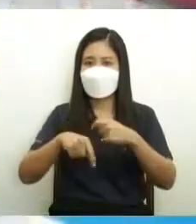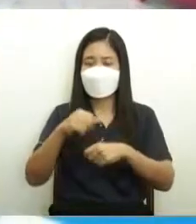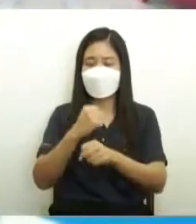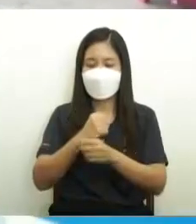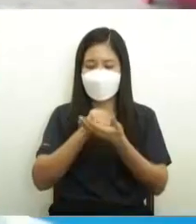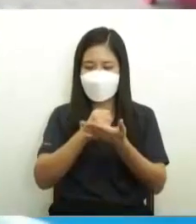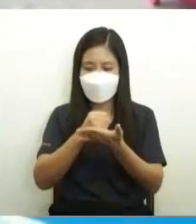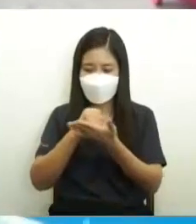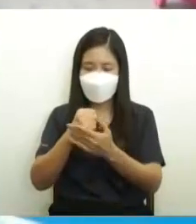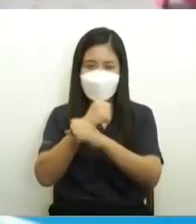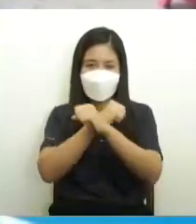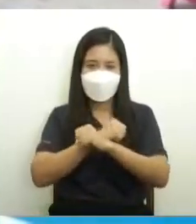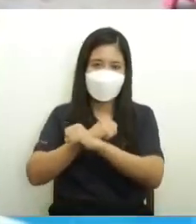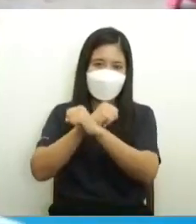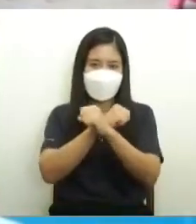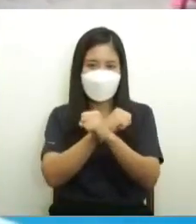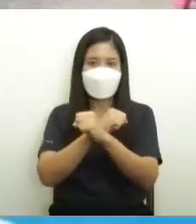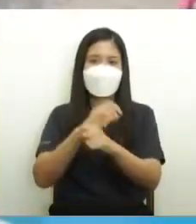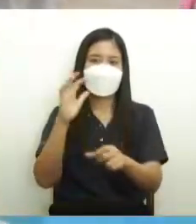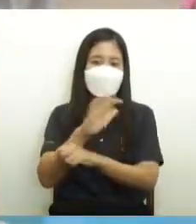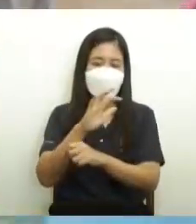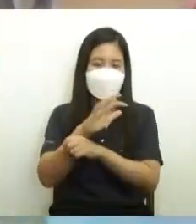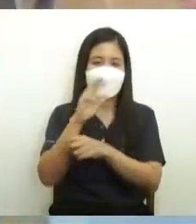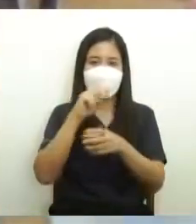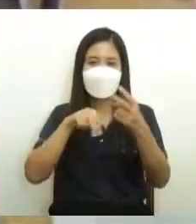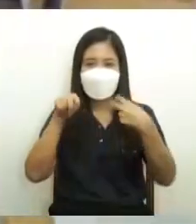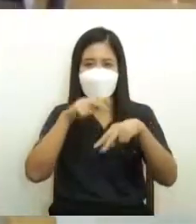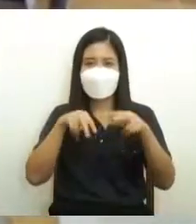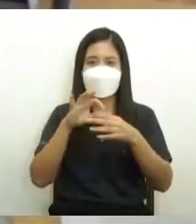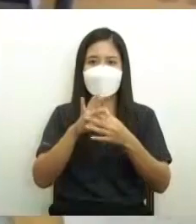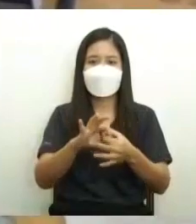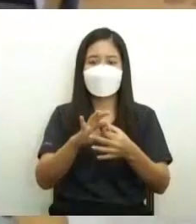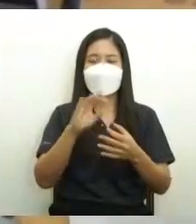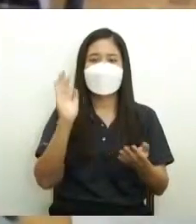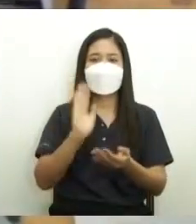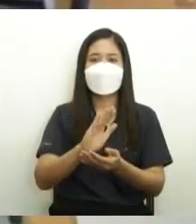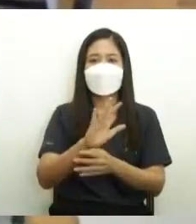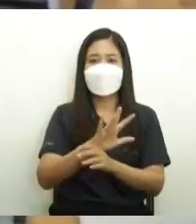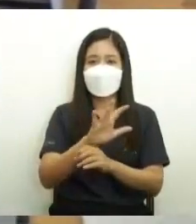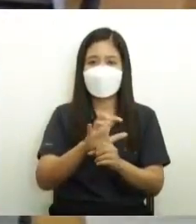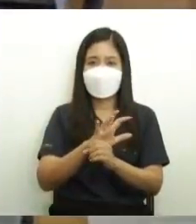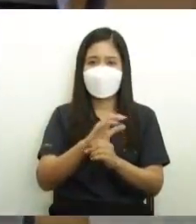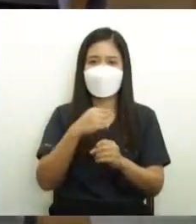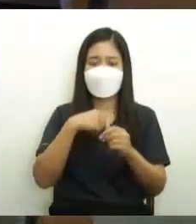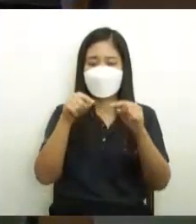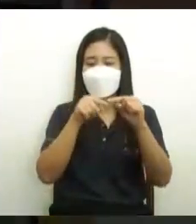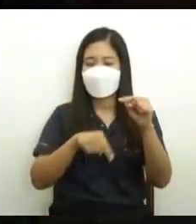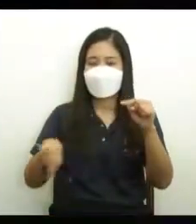ลือปกป้องคุ้มครองและส่งเสริมการเรียนรู้ภายใต้สถานการณ์โควิด-19 โดยใช้วงจรคุณภ